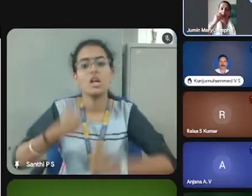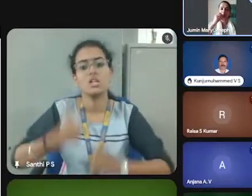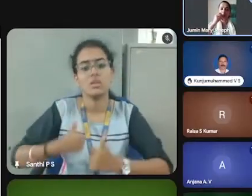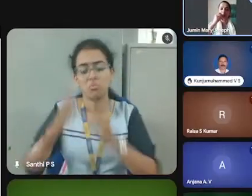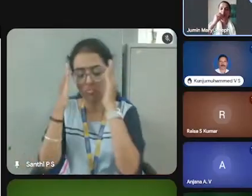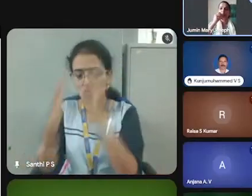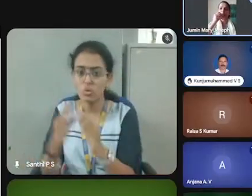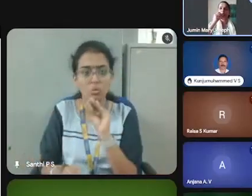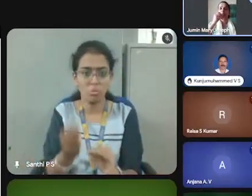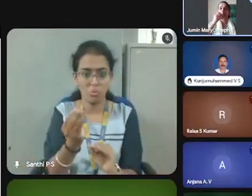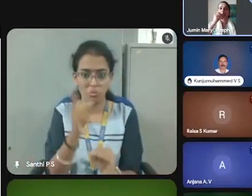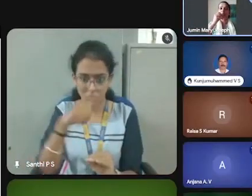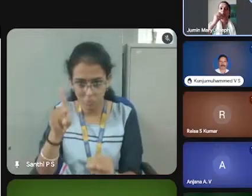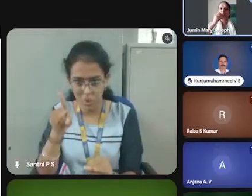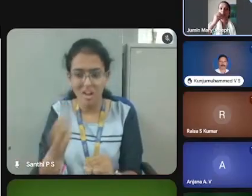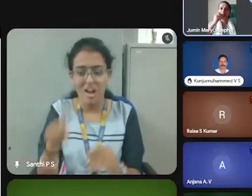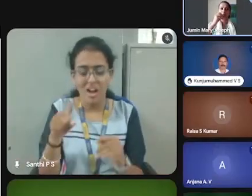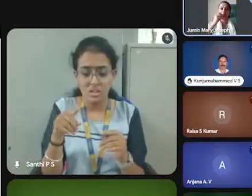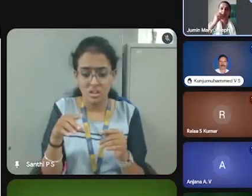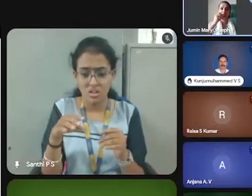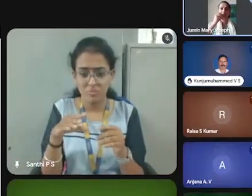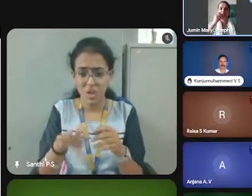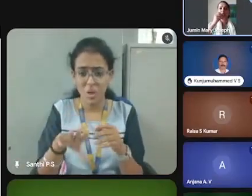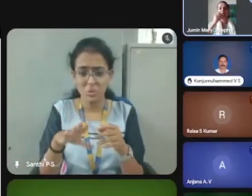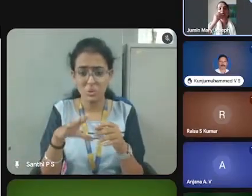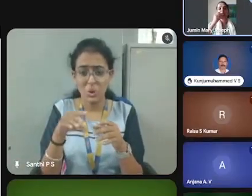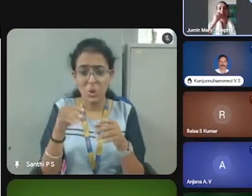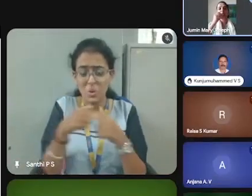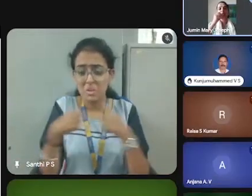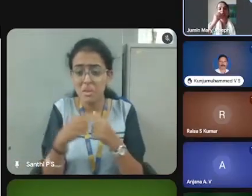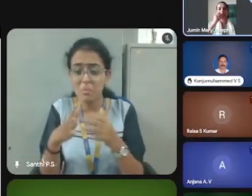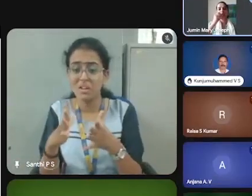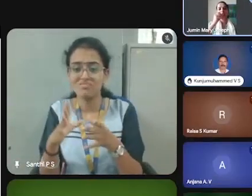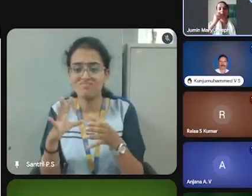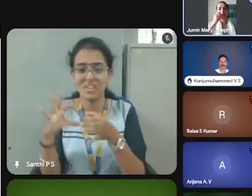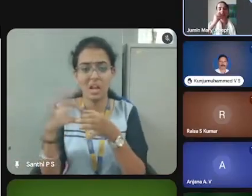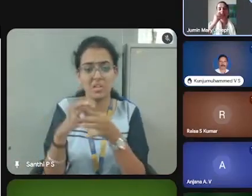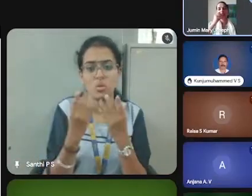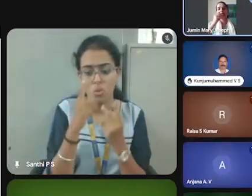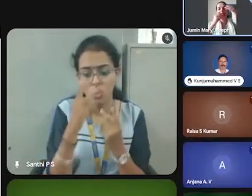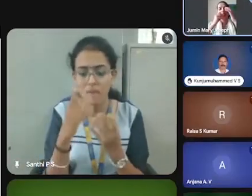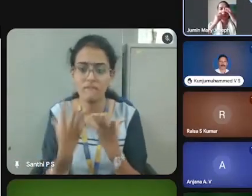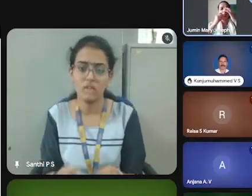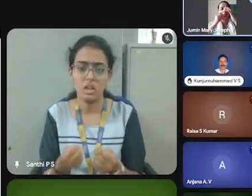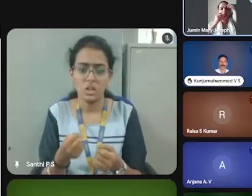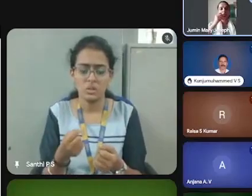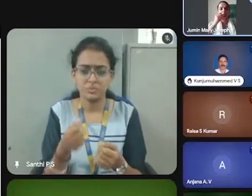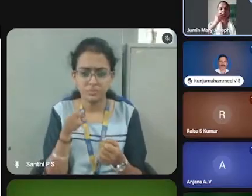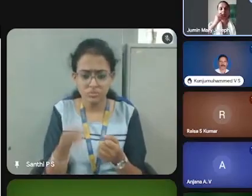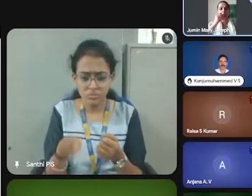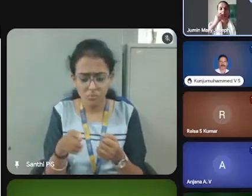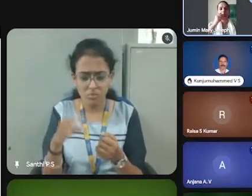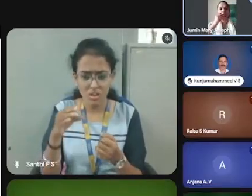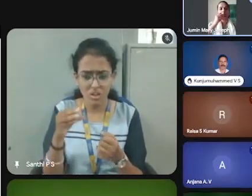ഫോക്കസ് എന്ന് പറയുന്നത്. അപ്പൊ നമുക്ക് ആ ഒരു വലിയ ഗ്യാപ്പ് ഫില്ലിംഗ് ഒരു ചലഞ്ചാണ്. അവർക്ക് കുറച്ച് അക്കോമഡേറ്റീവ് ആയിട്ട്, അതായത്